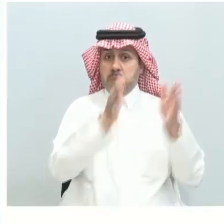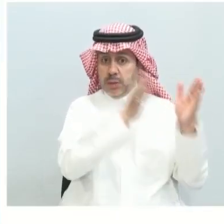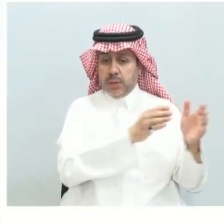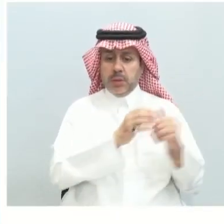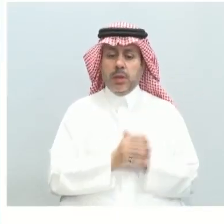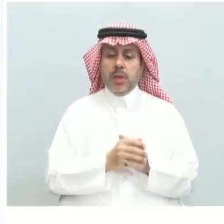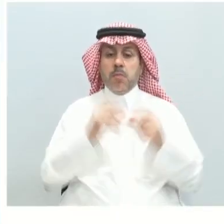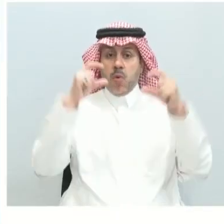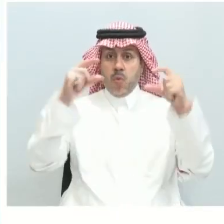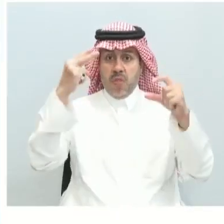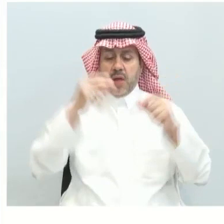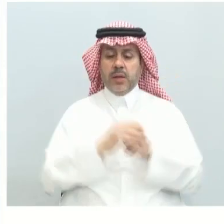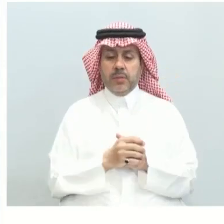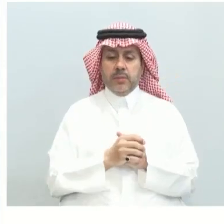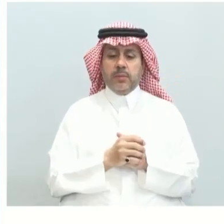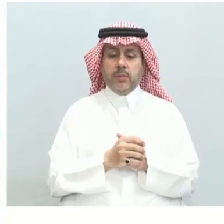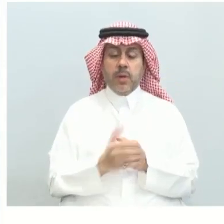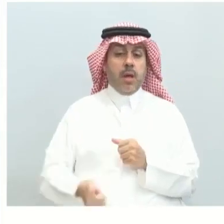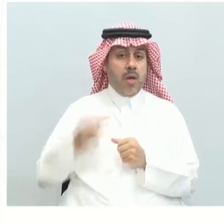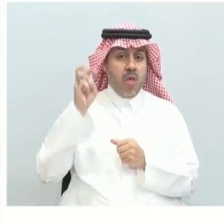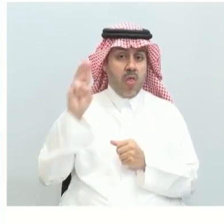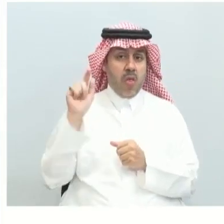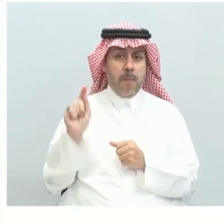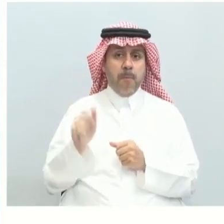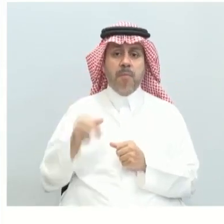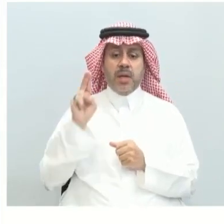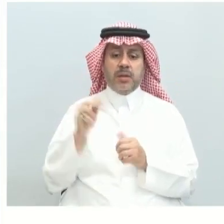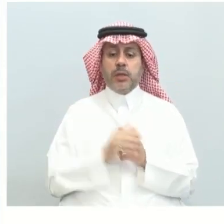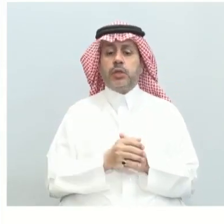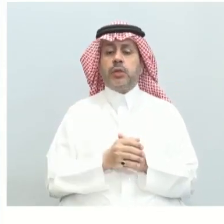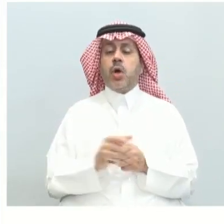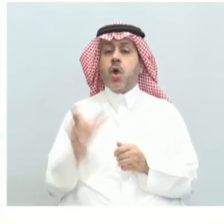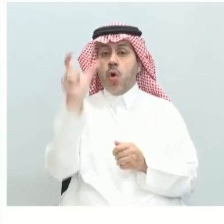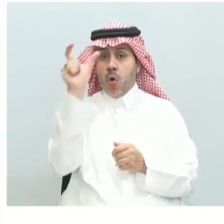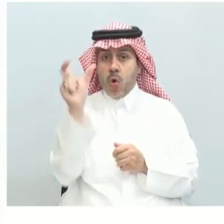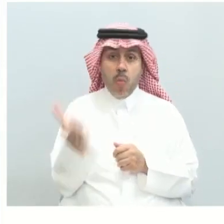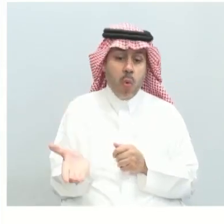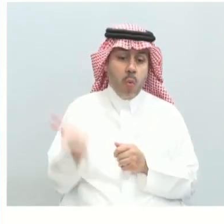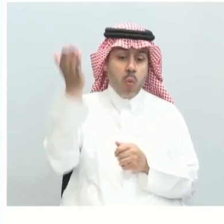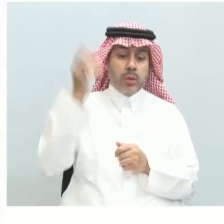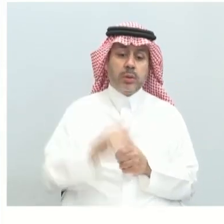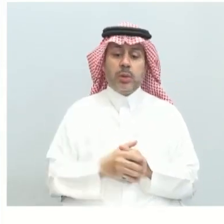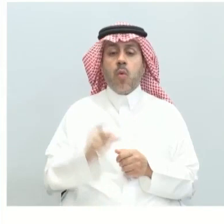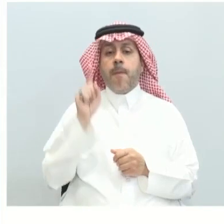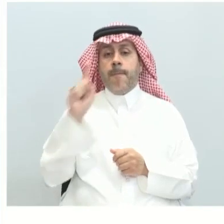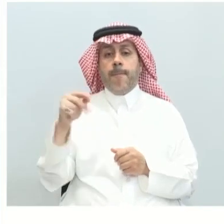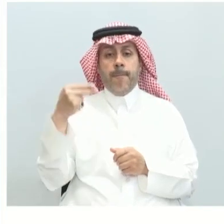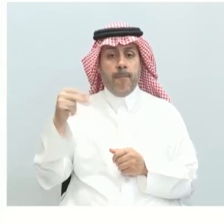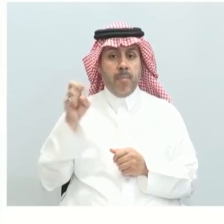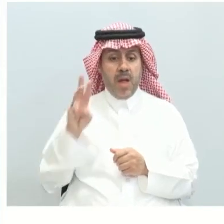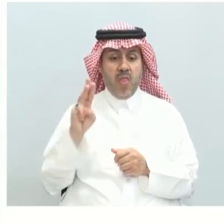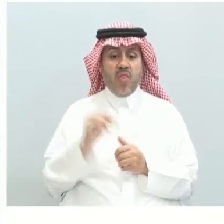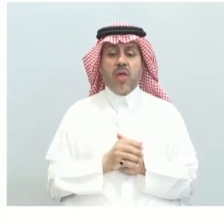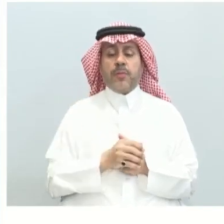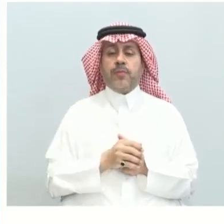ايها الطلاب الطالبات ايضا ناتي الى موضوع اخر من موضوعات هذه الصوره لا يقل في الاهميه عن الموضوع